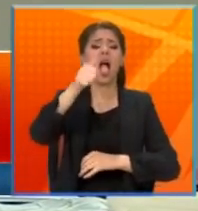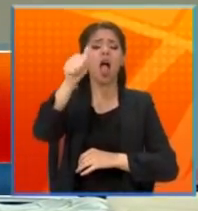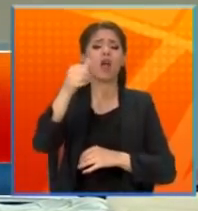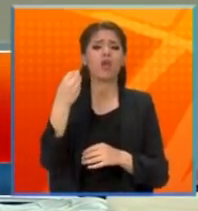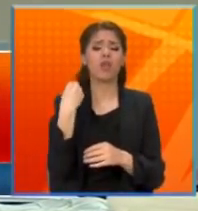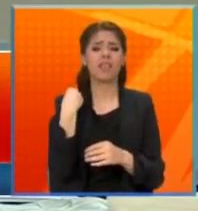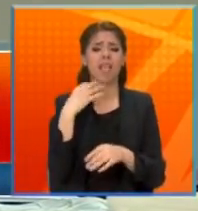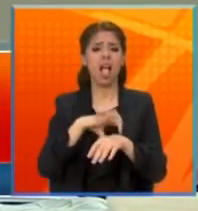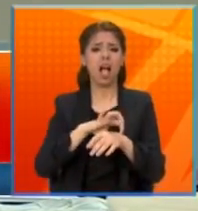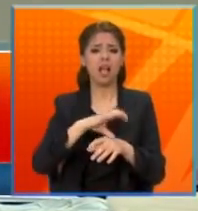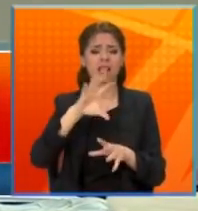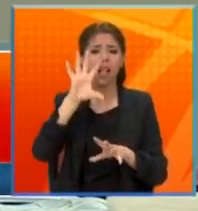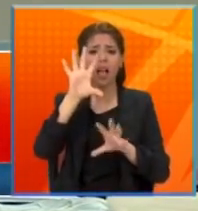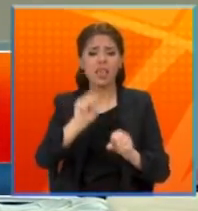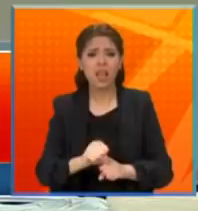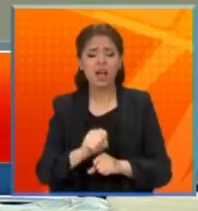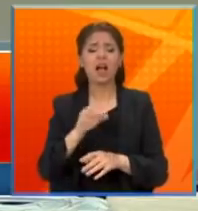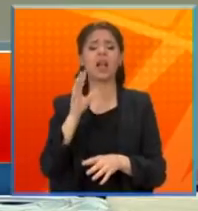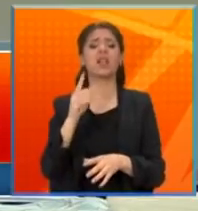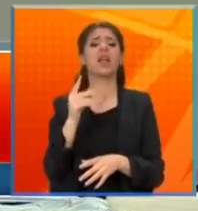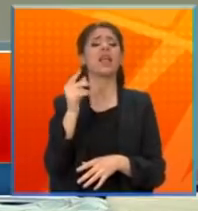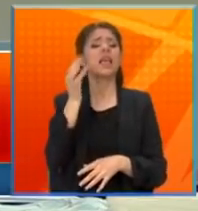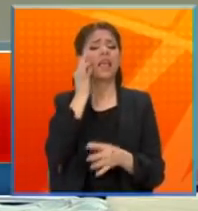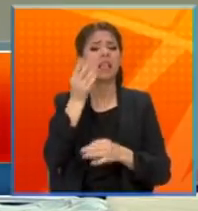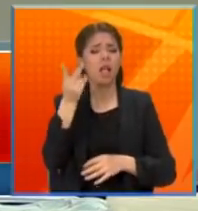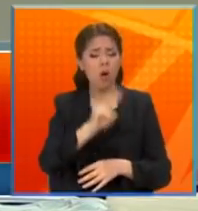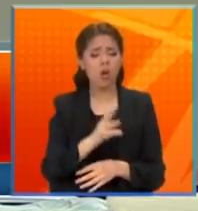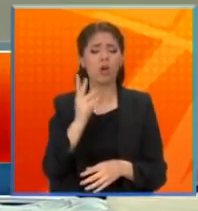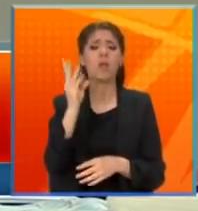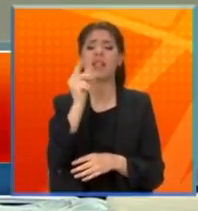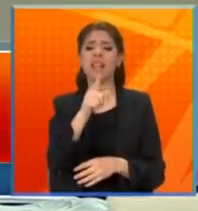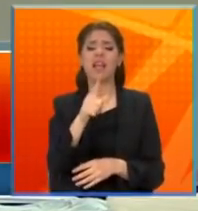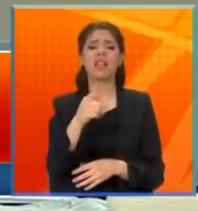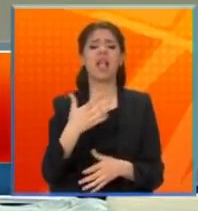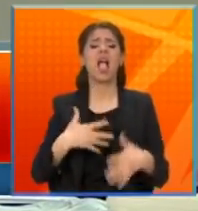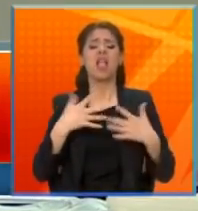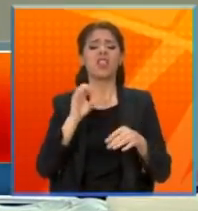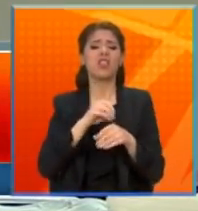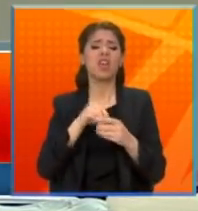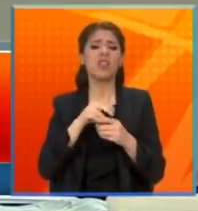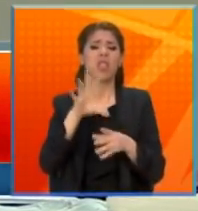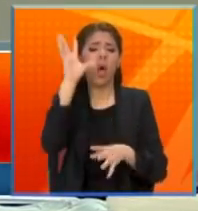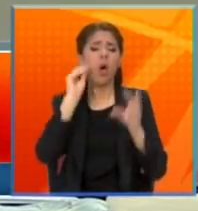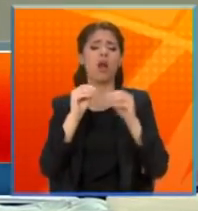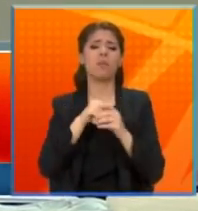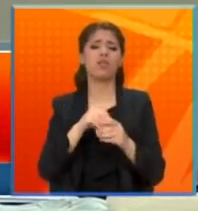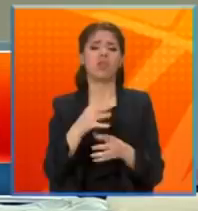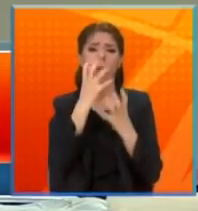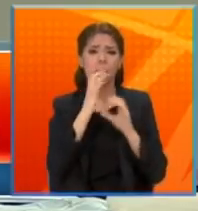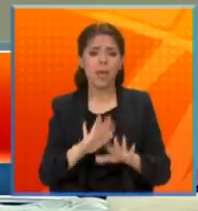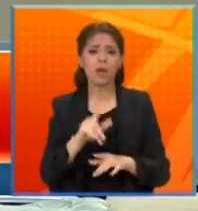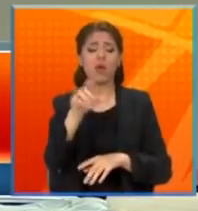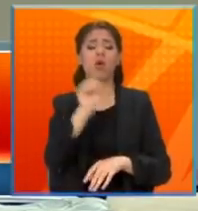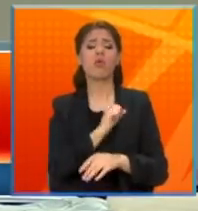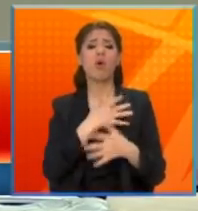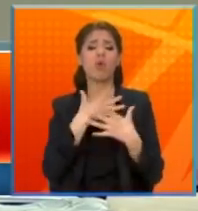yeni yakalananların, kaybedilen insanların sayısını endişe içinde öğrenmeyi bekliyor. Korkunun büyük